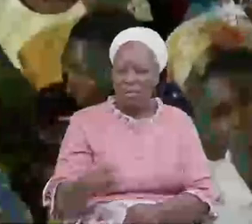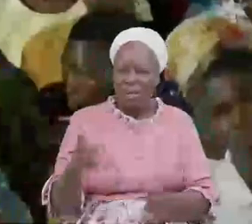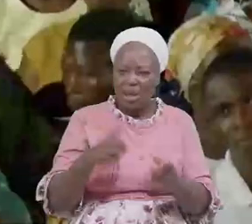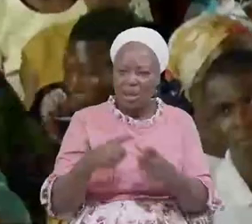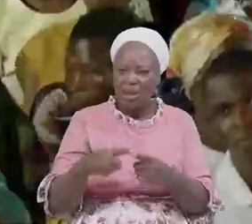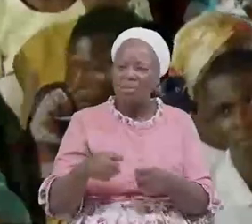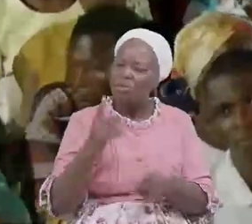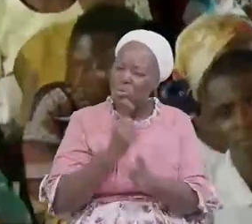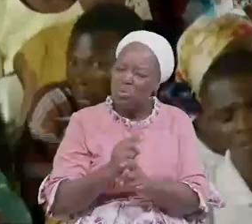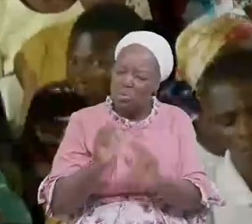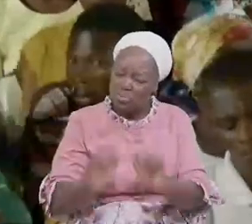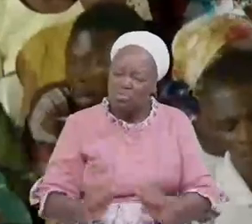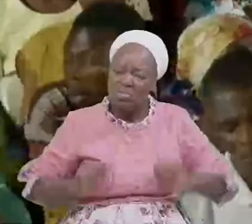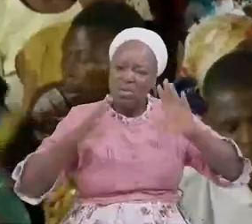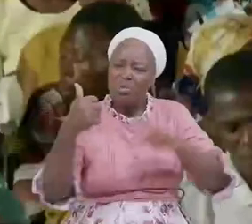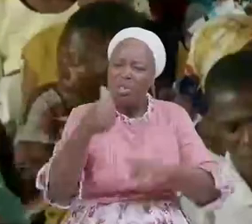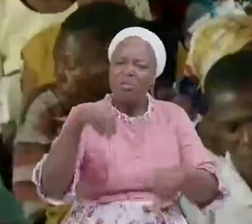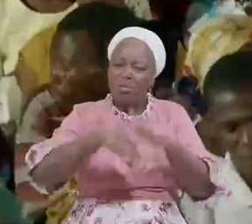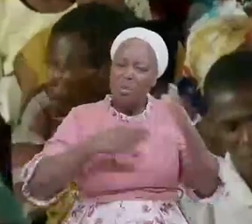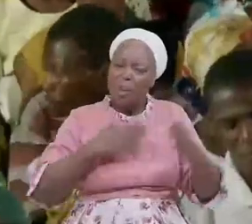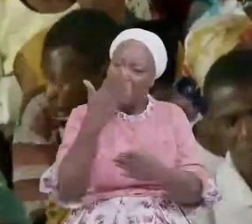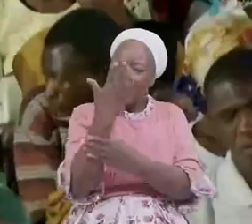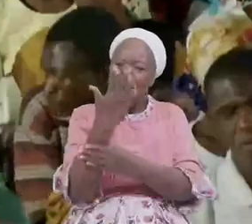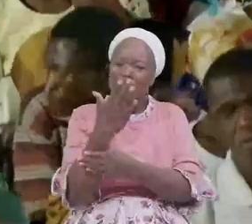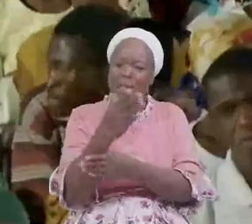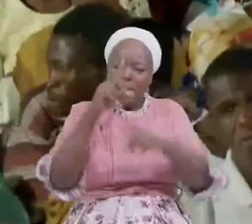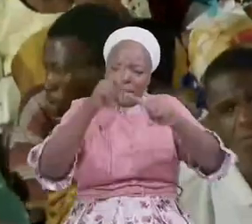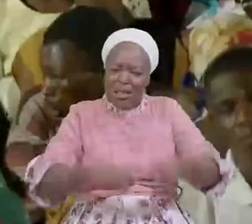Jette ta vie entre mes mains. Compte sur moi.